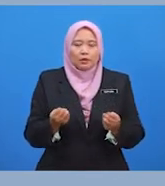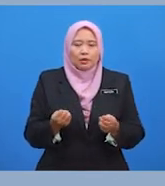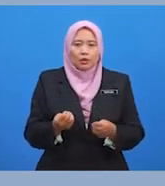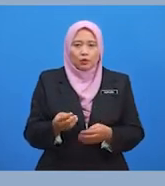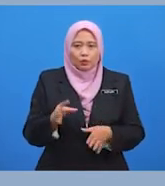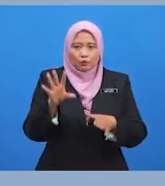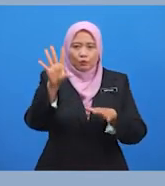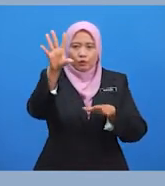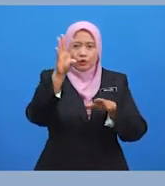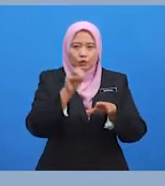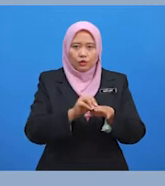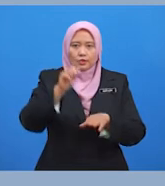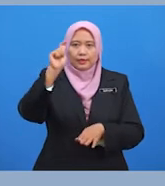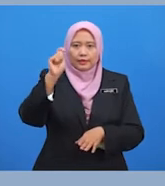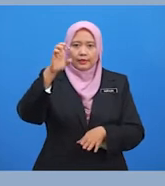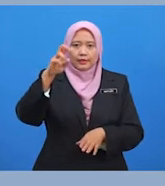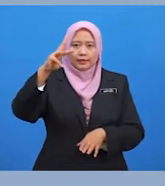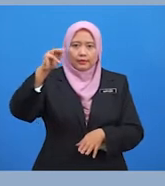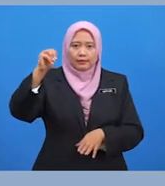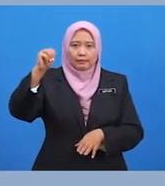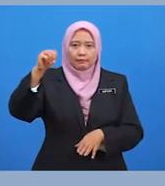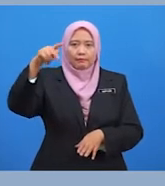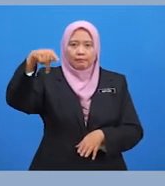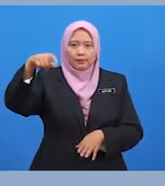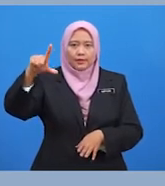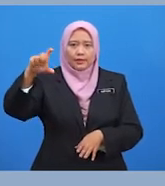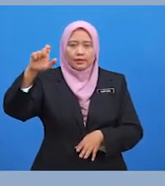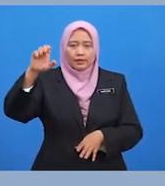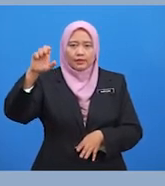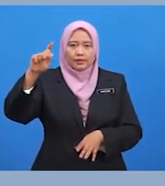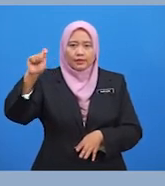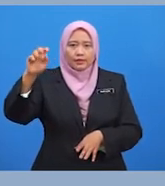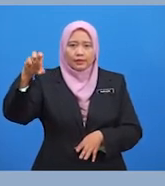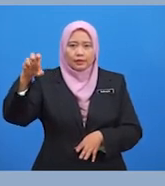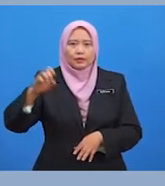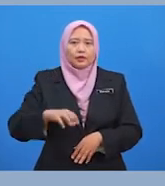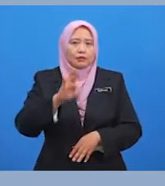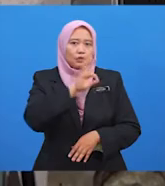saiz 58mm siap dimuat turun.